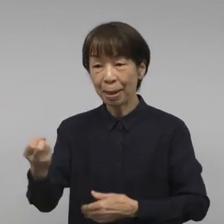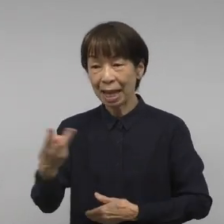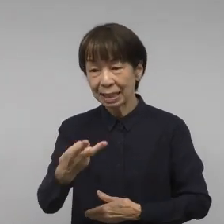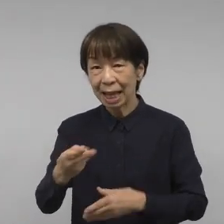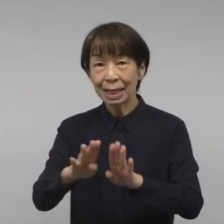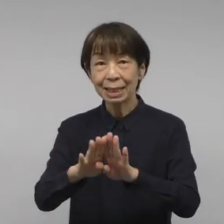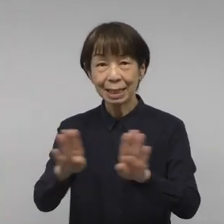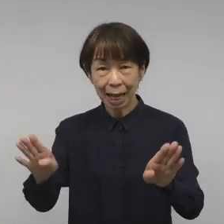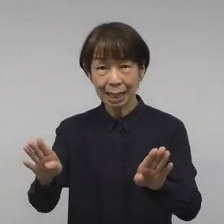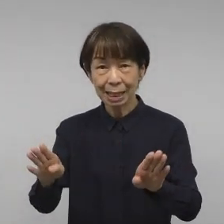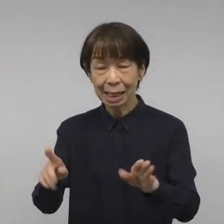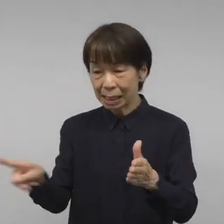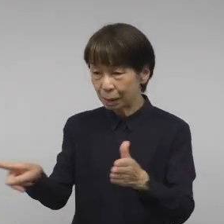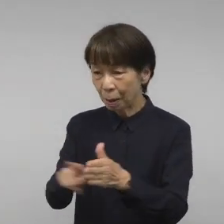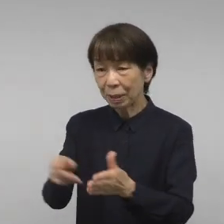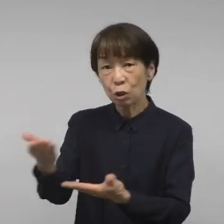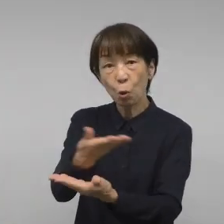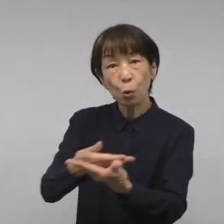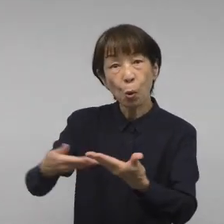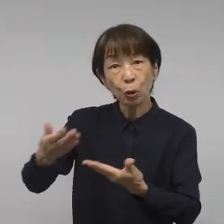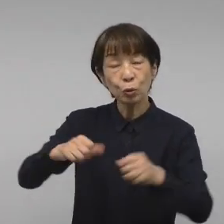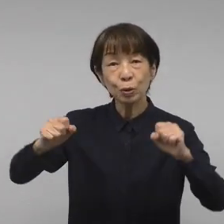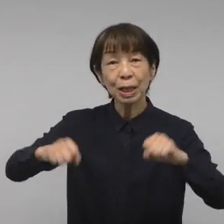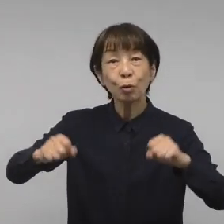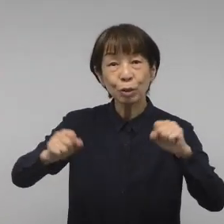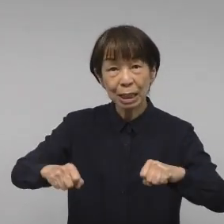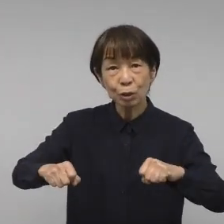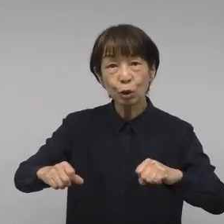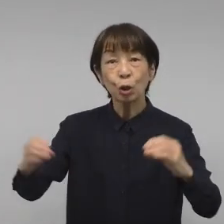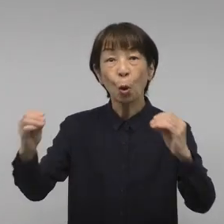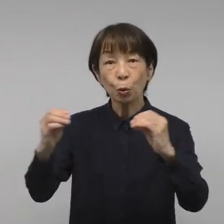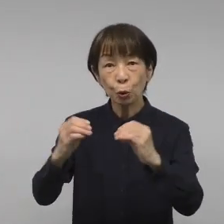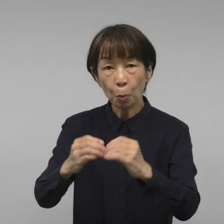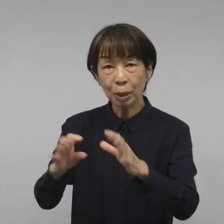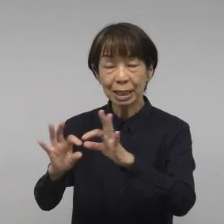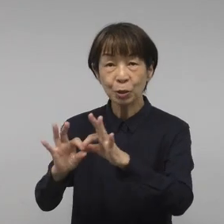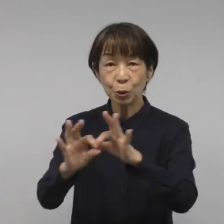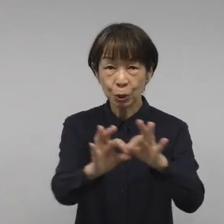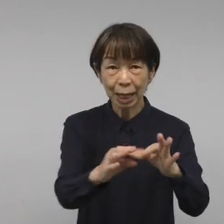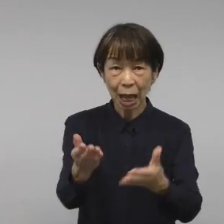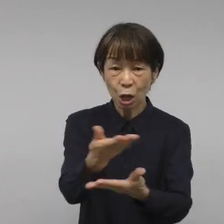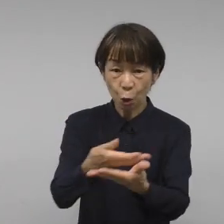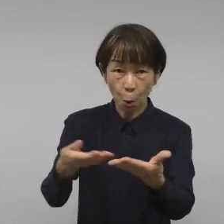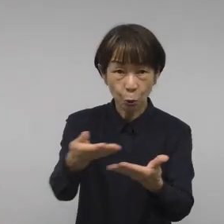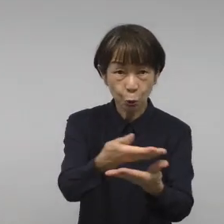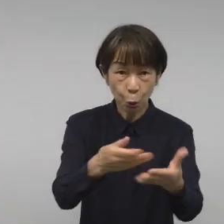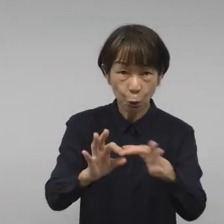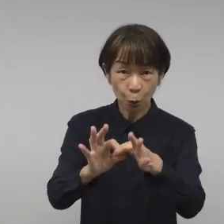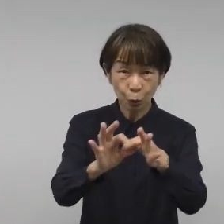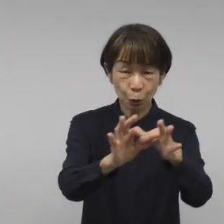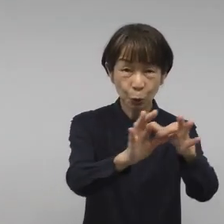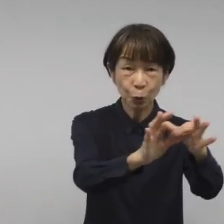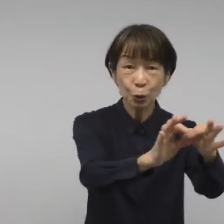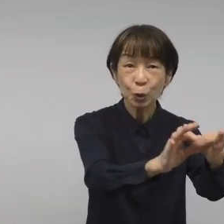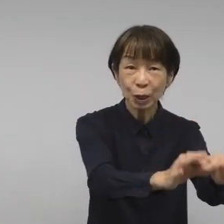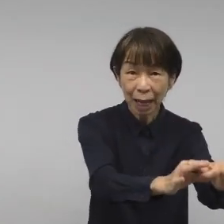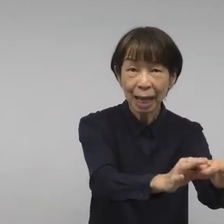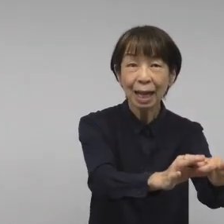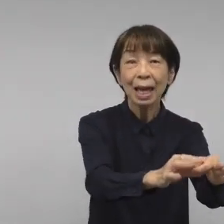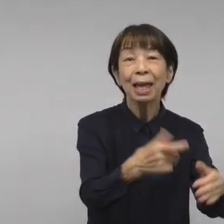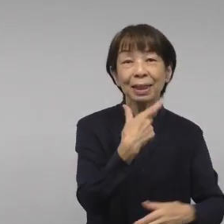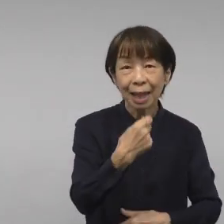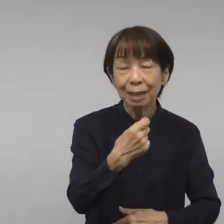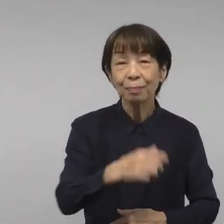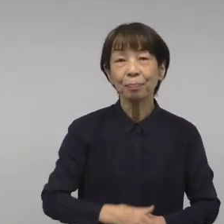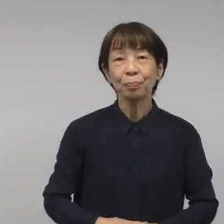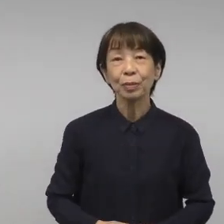ね、今までの交流を確認するとともに、まあ、引き続き、こういう交流を永続的に行っていきたいよという